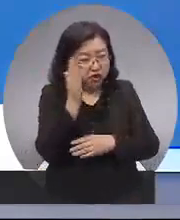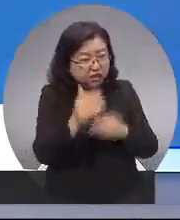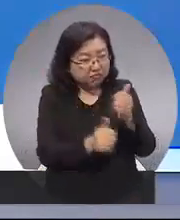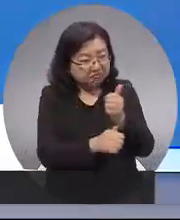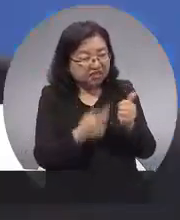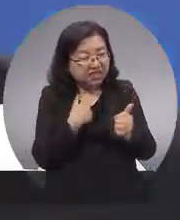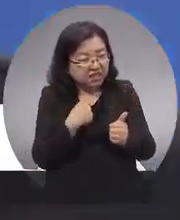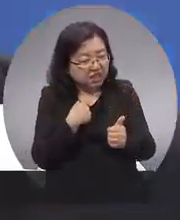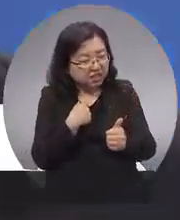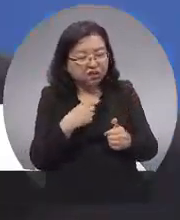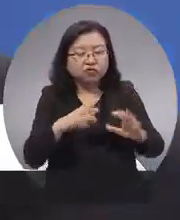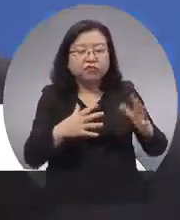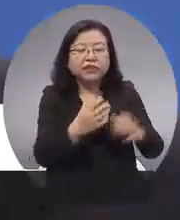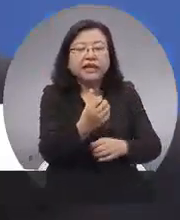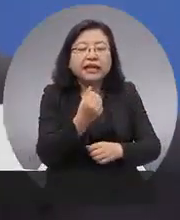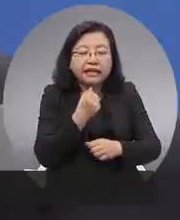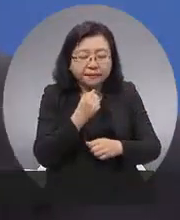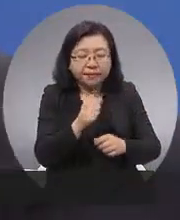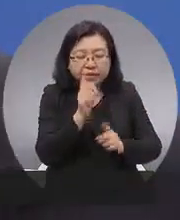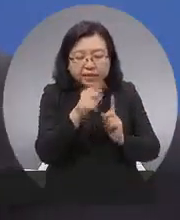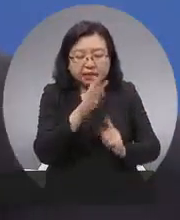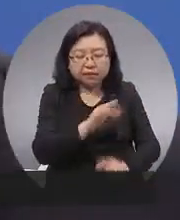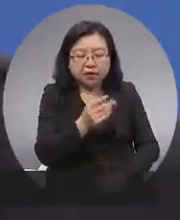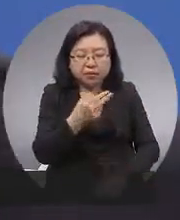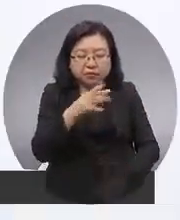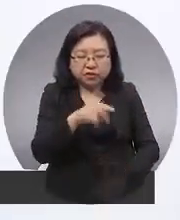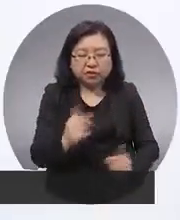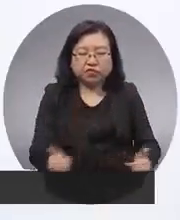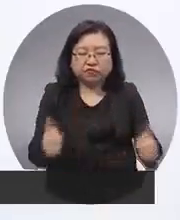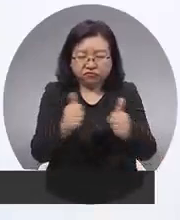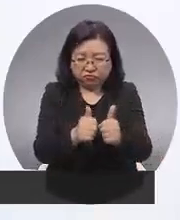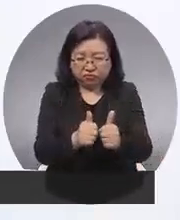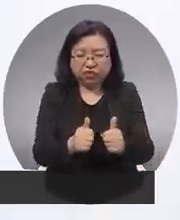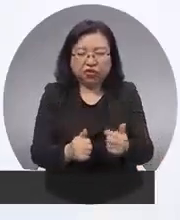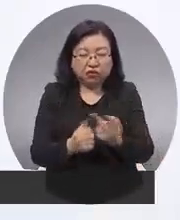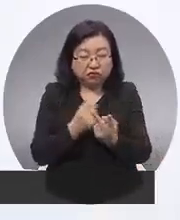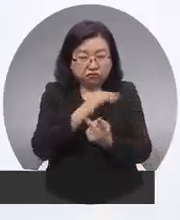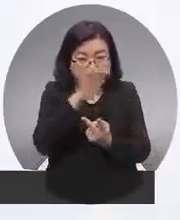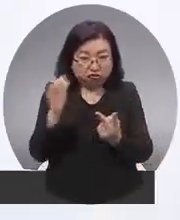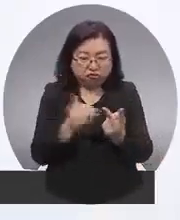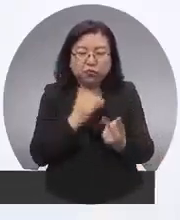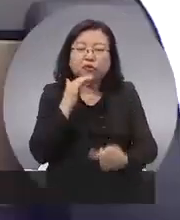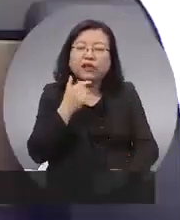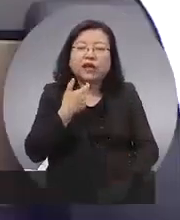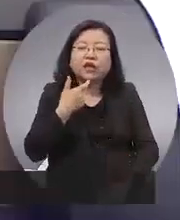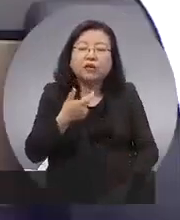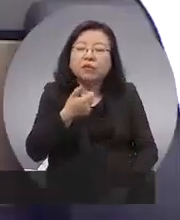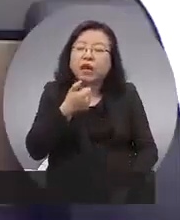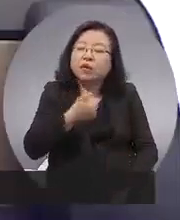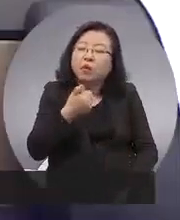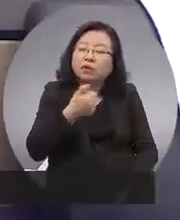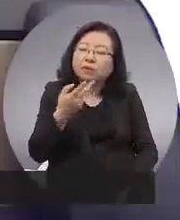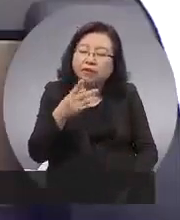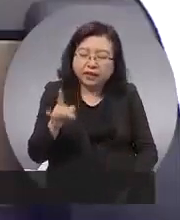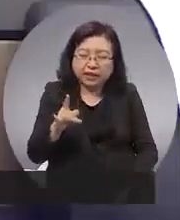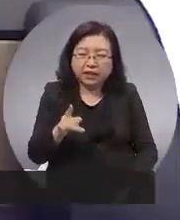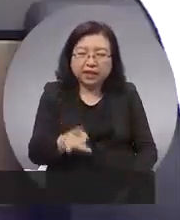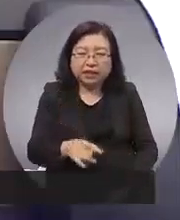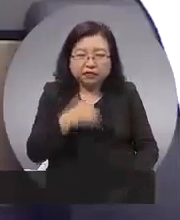이범석 후보가 경쟁합니다 두 사람 다 50대로 누가 된 역대 초의 연소 시장에 이름을